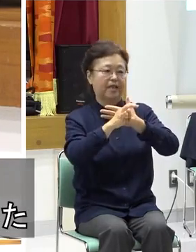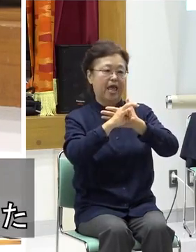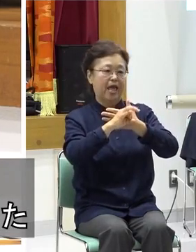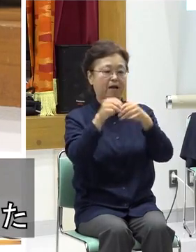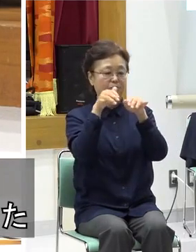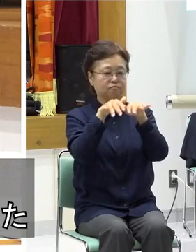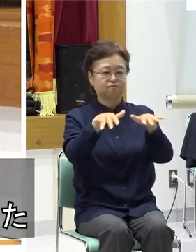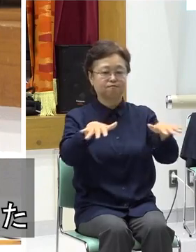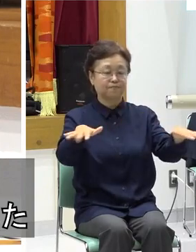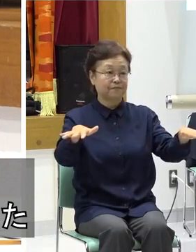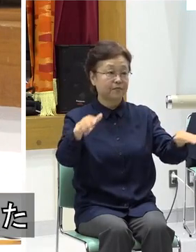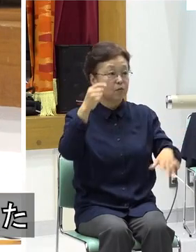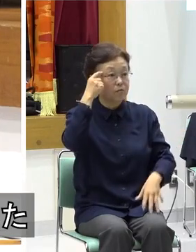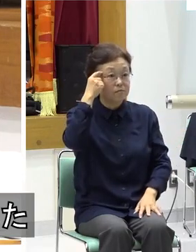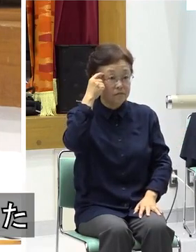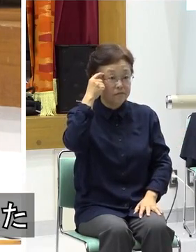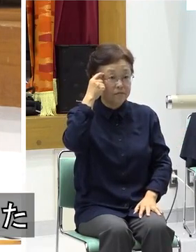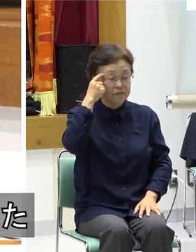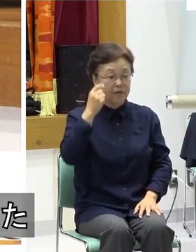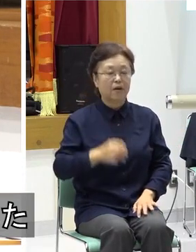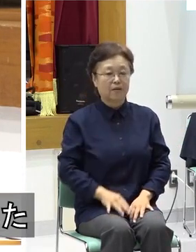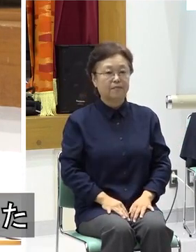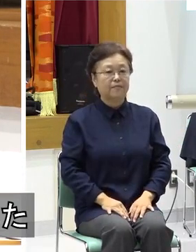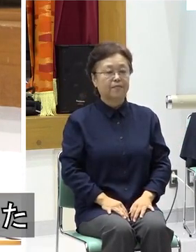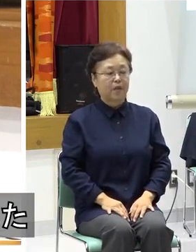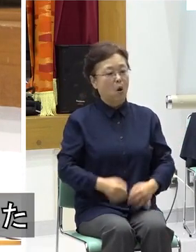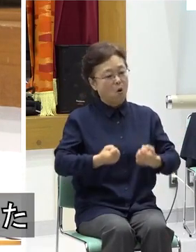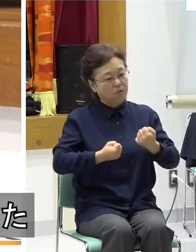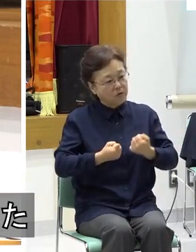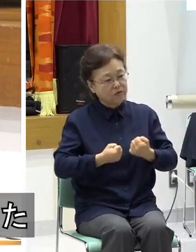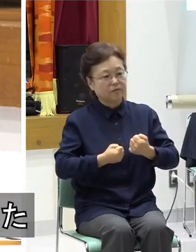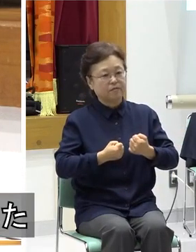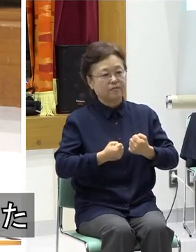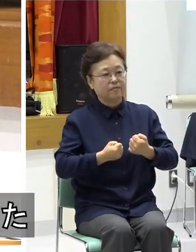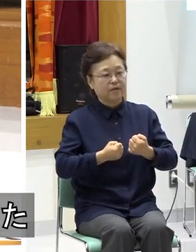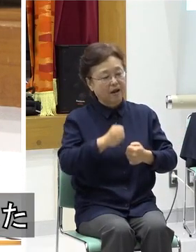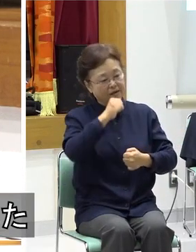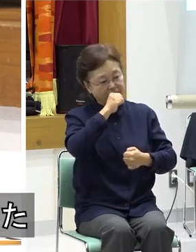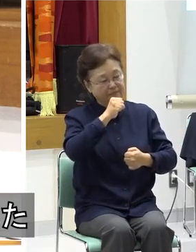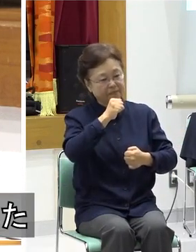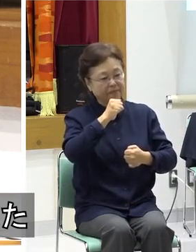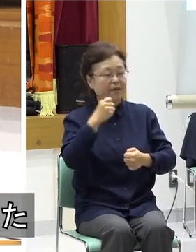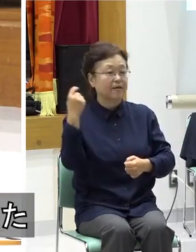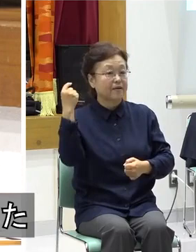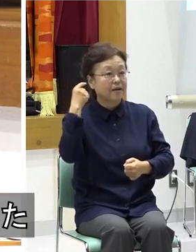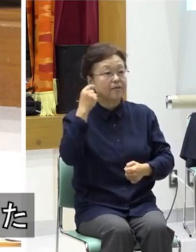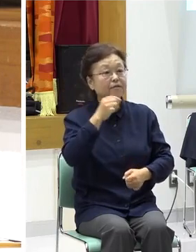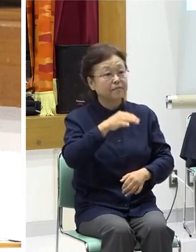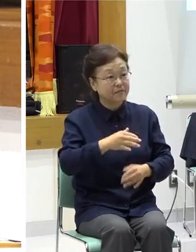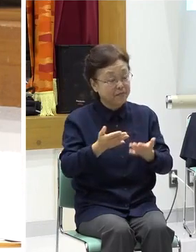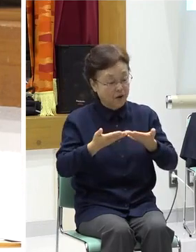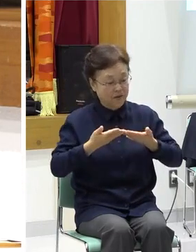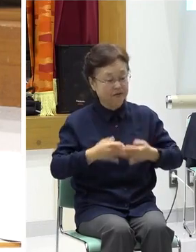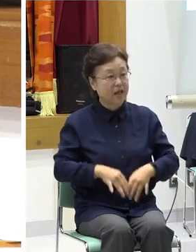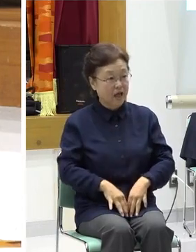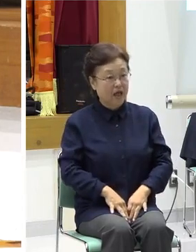っていくかなというふうに思いました。すごく面白く聞かせていただきました。